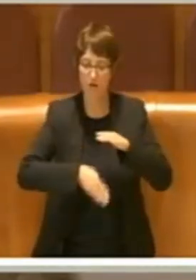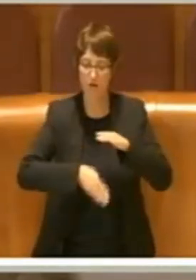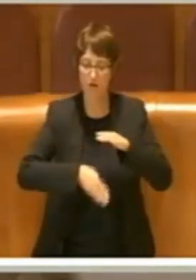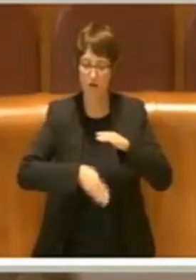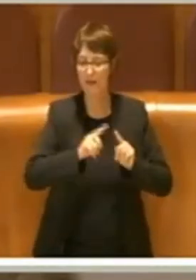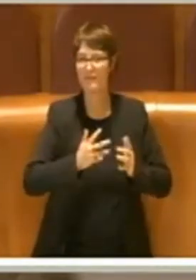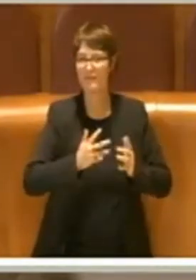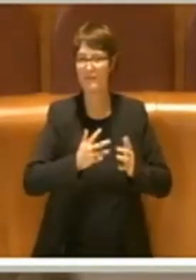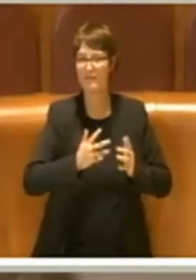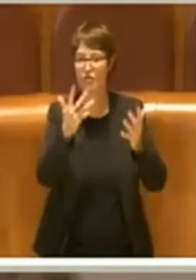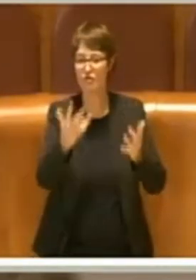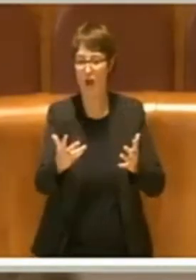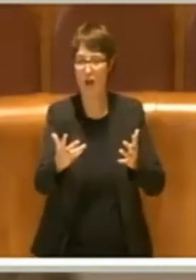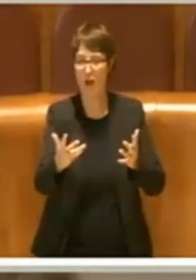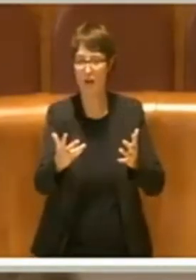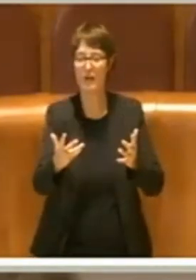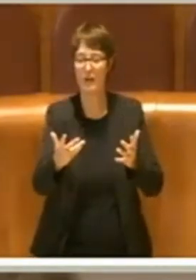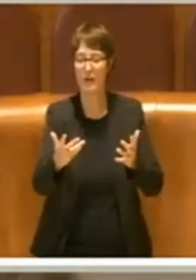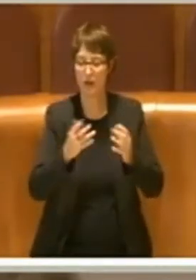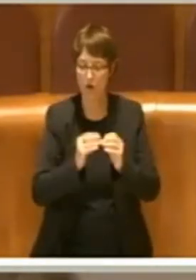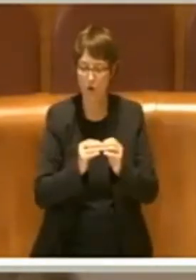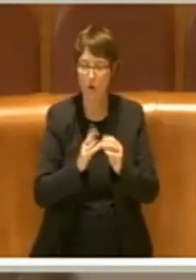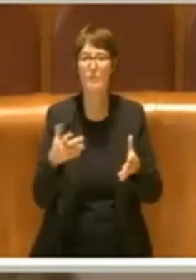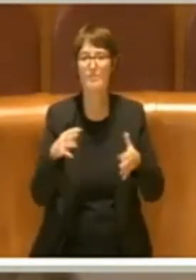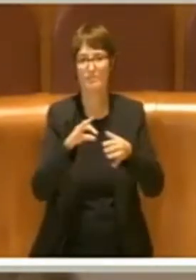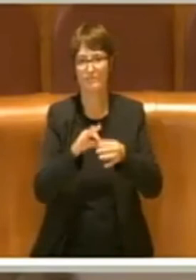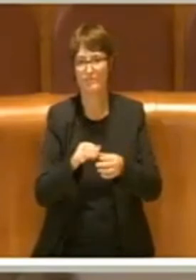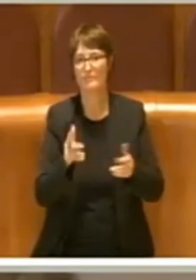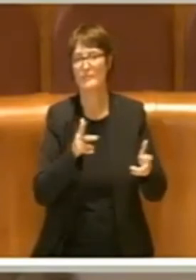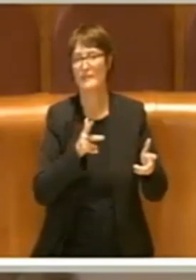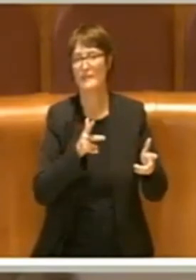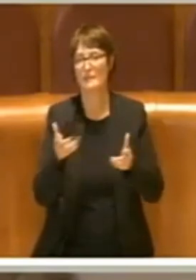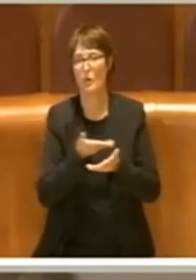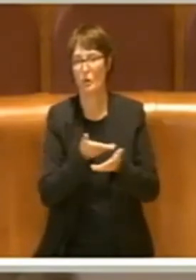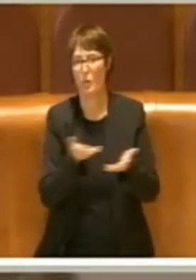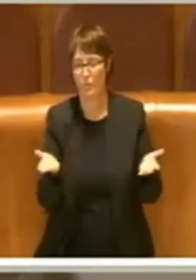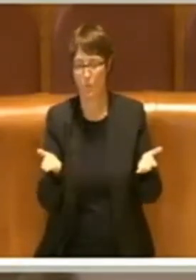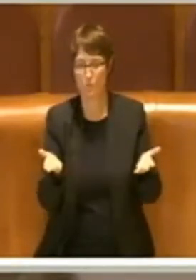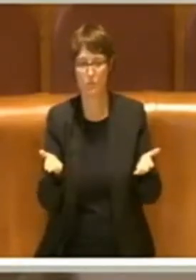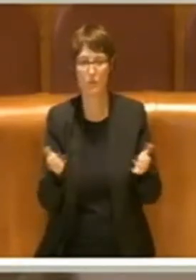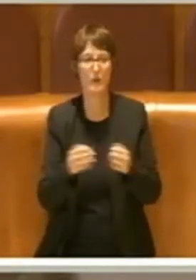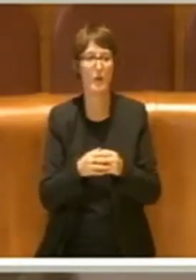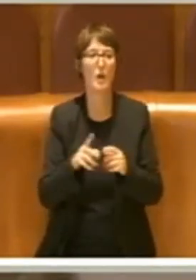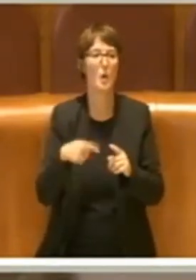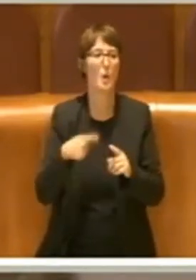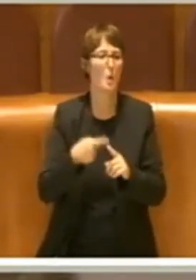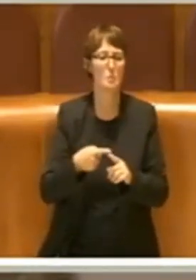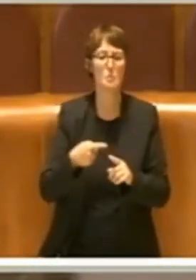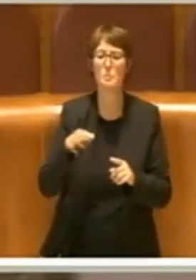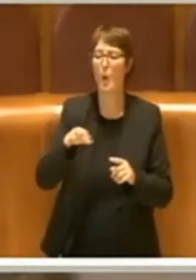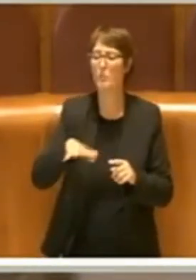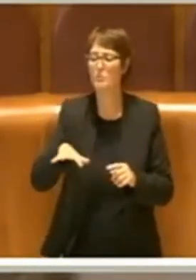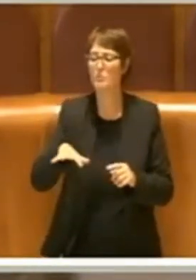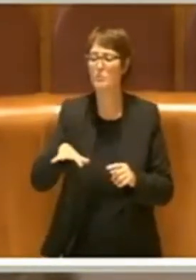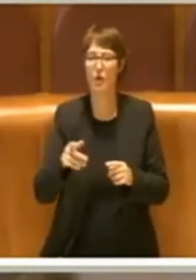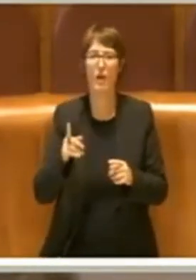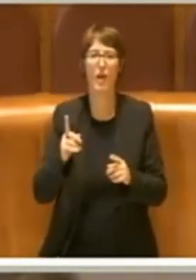le infrastrutture di trasporto pubblico e non solo, isole ambientali, logistica urbana e così